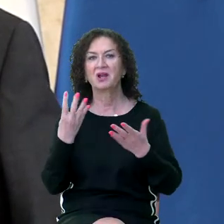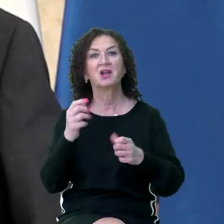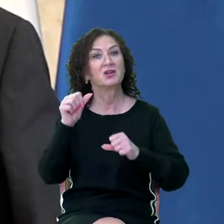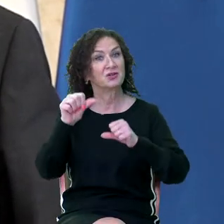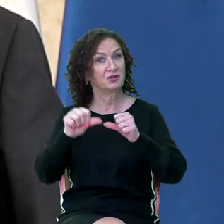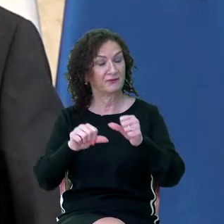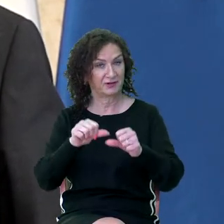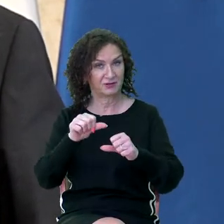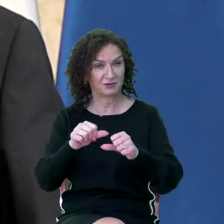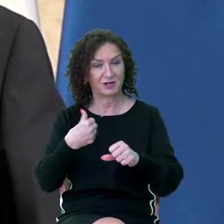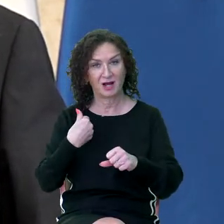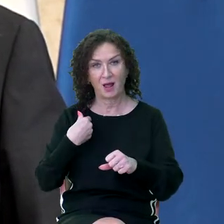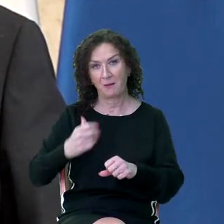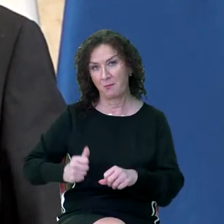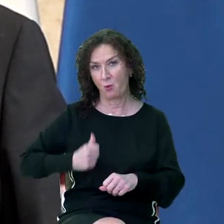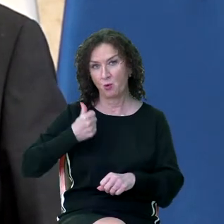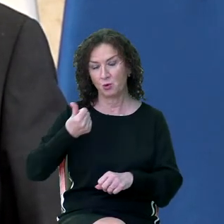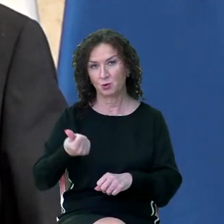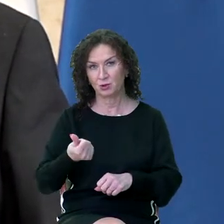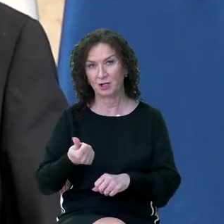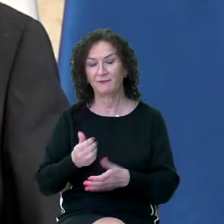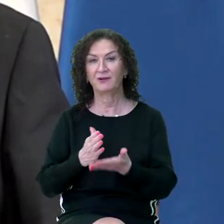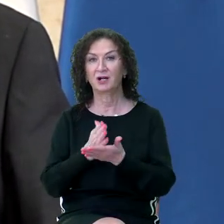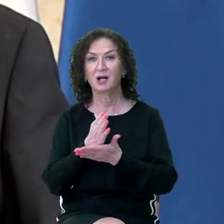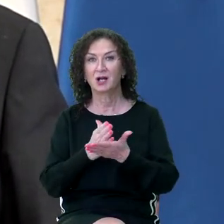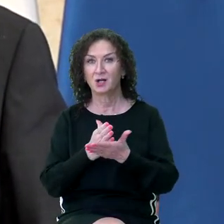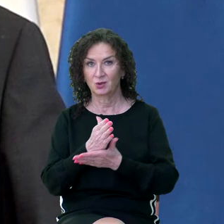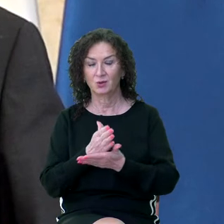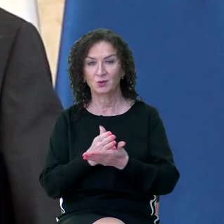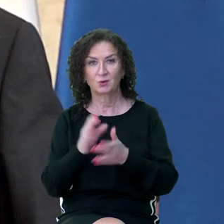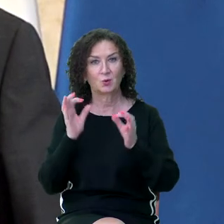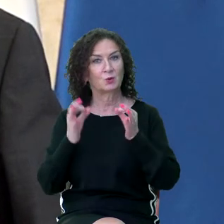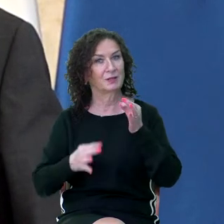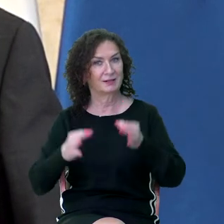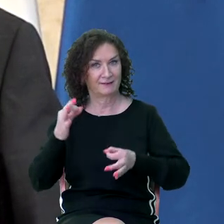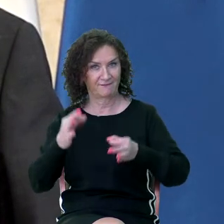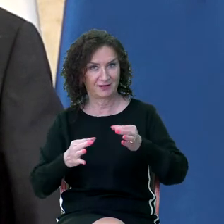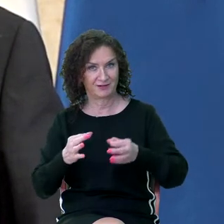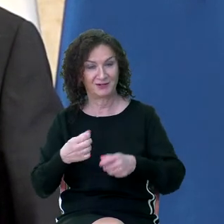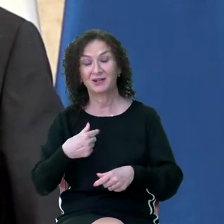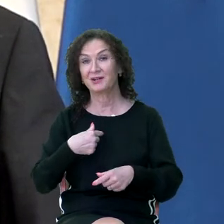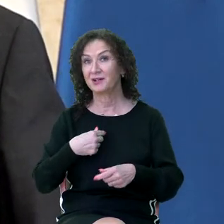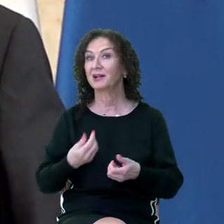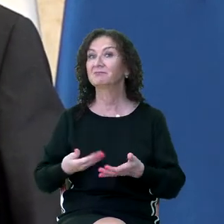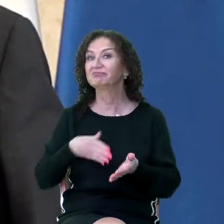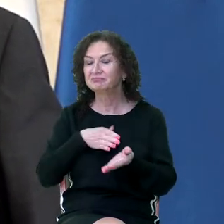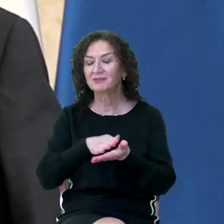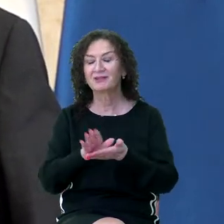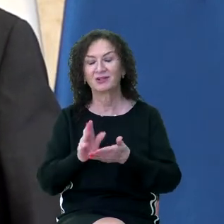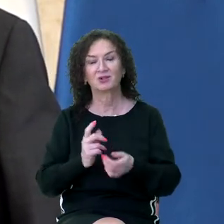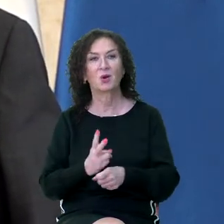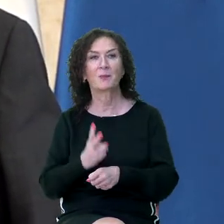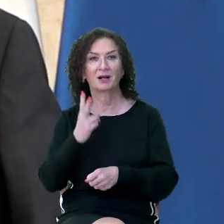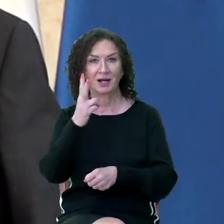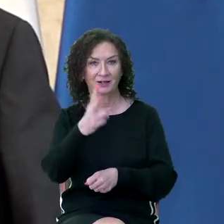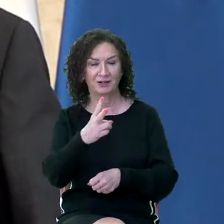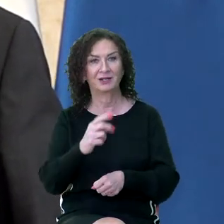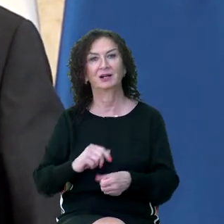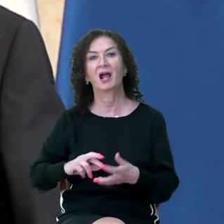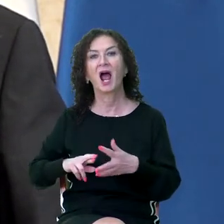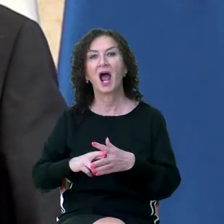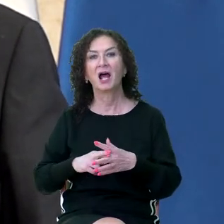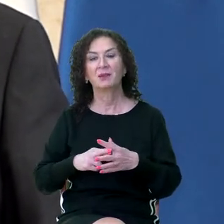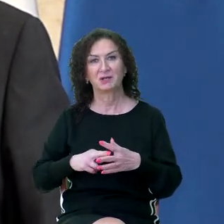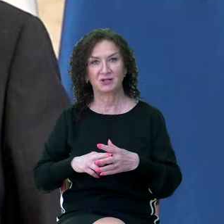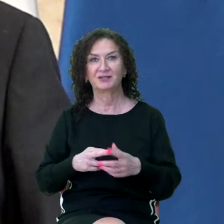cywilnej, zaczęła się moja tak zwana kariera w administracji publicznej. Wtedy rozpocząłem w pracę i wtedy zostałem urzędnikiem służby